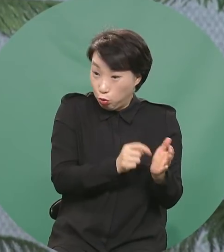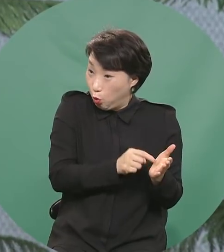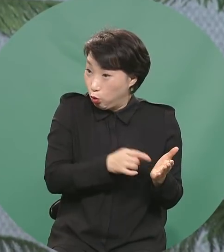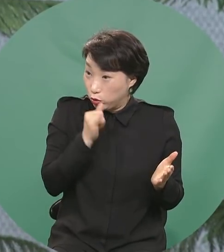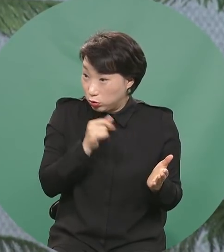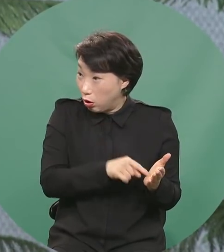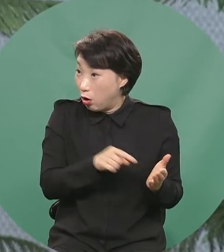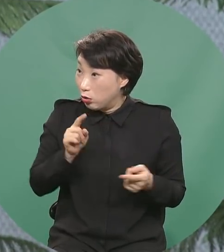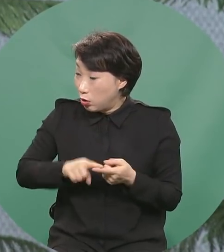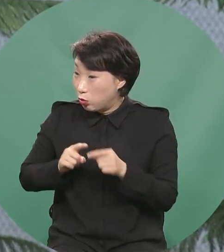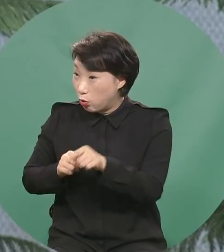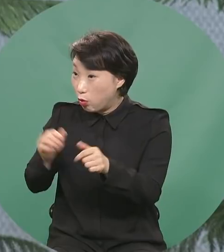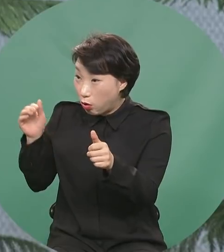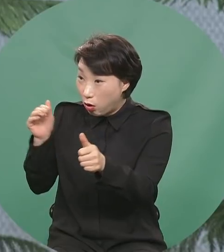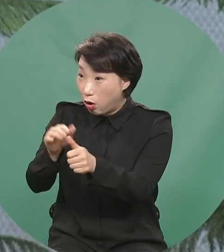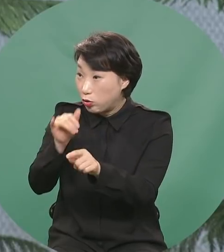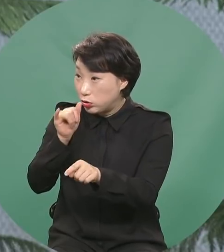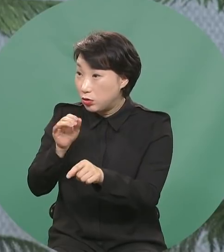성경대로 찔리네,